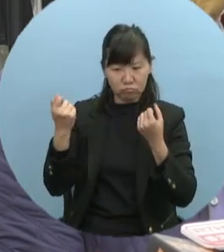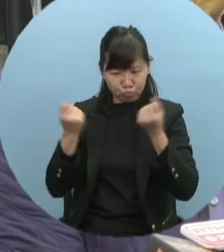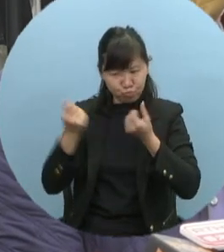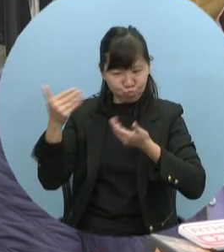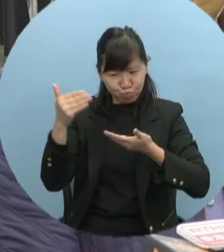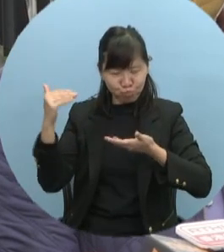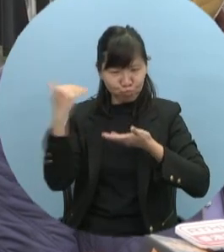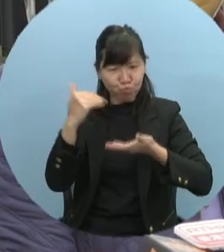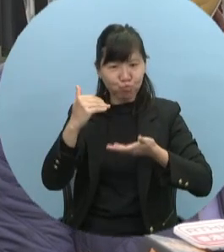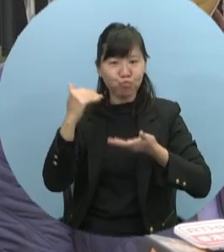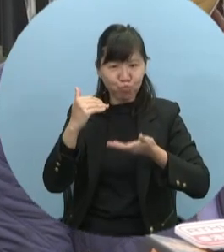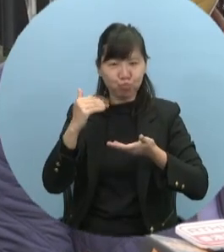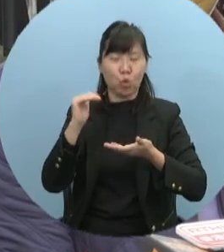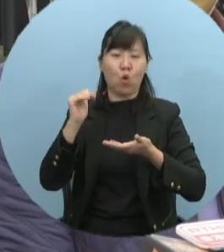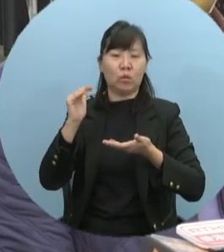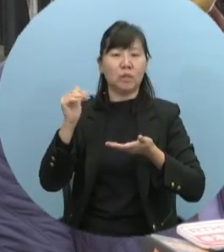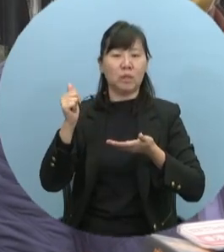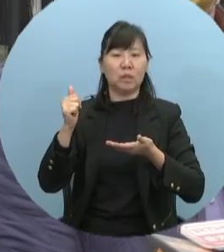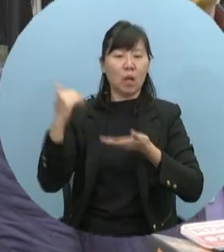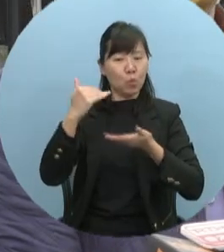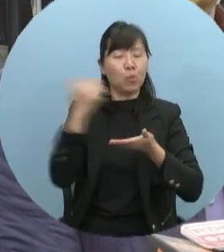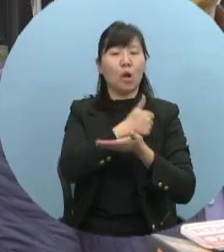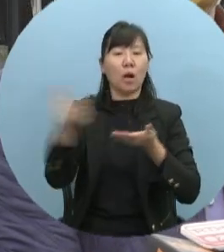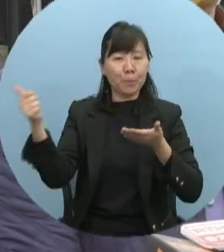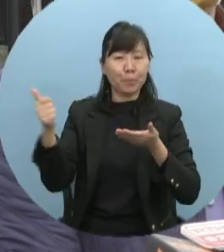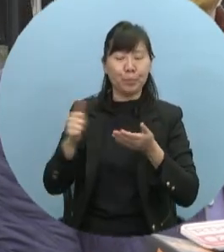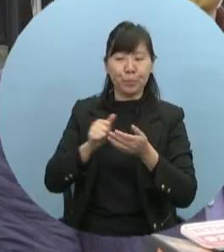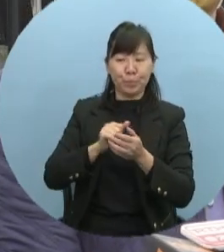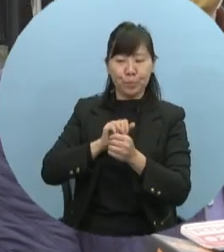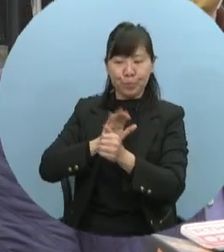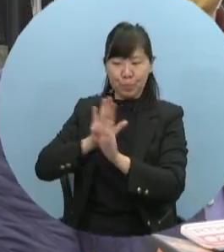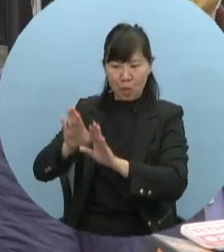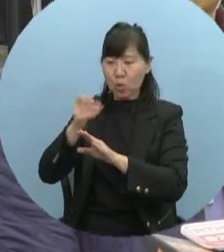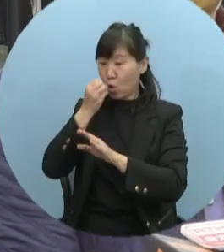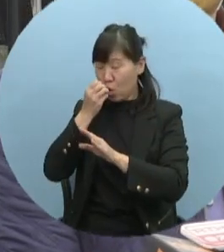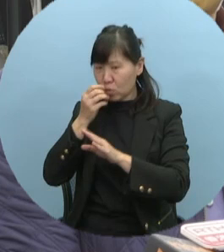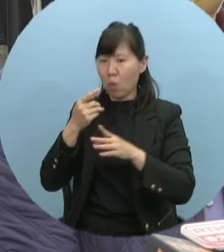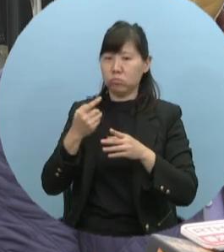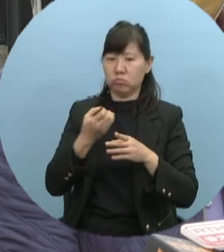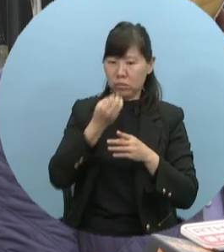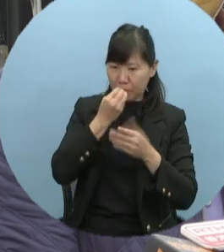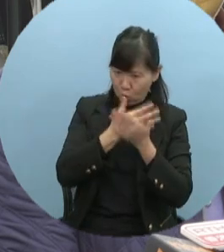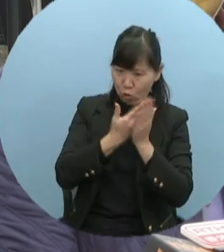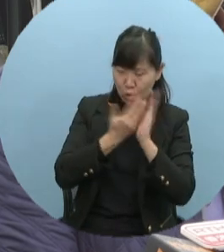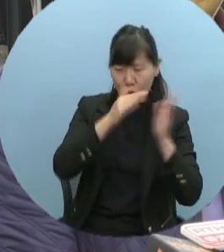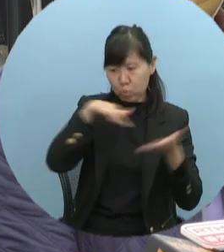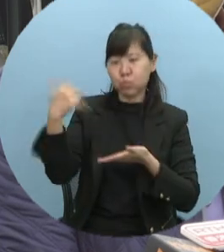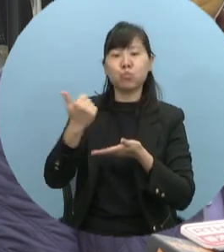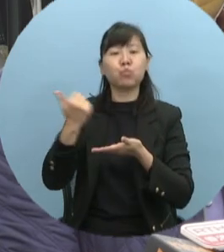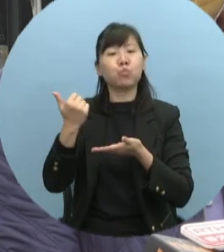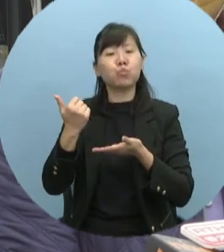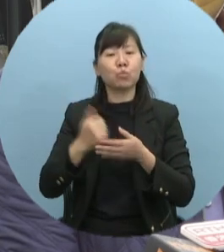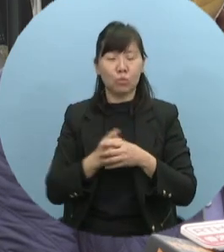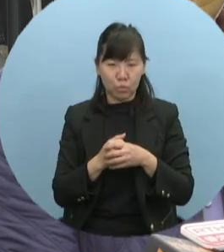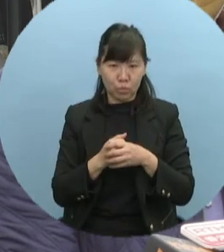況，確保個運作暢順嘅。要保障香港嗰個必需品嘅供應啦，